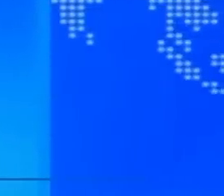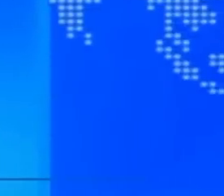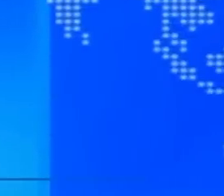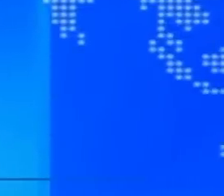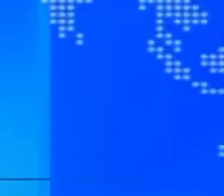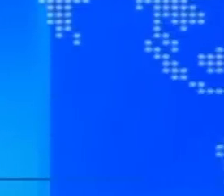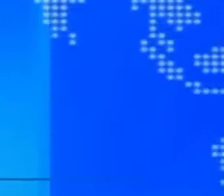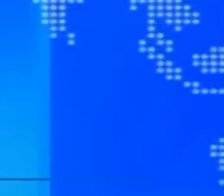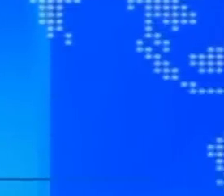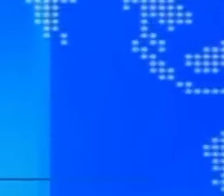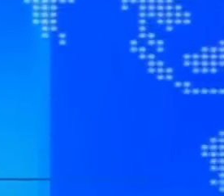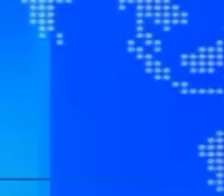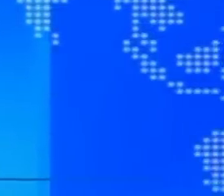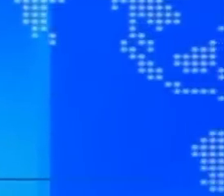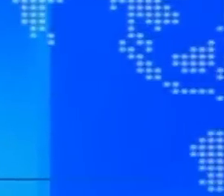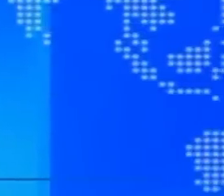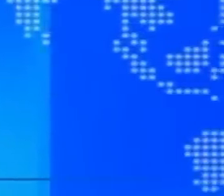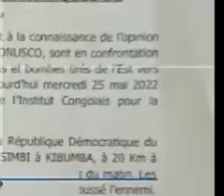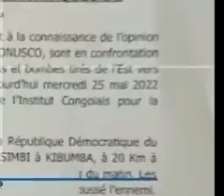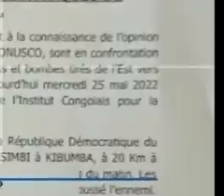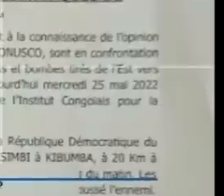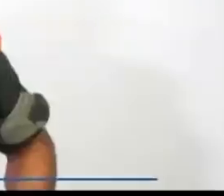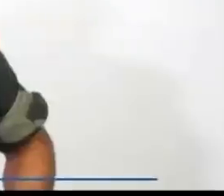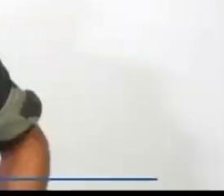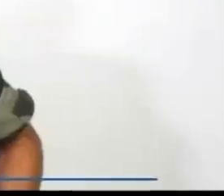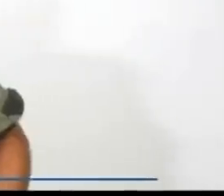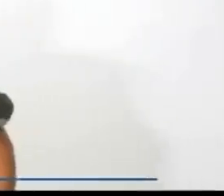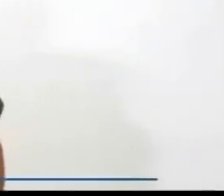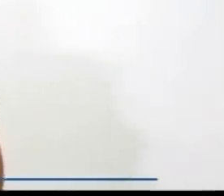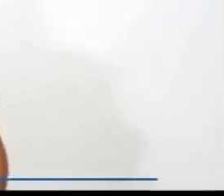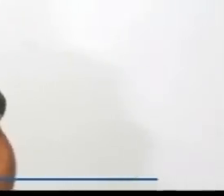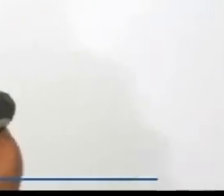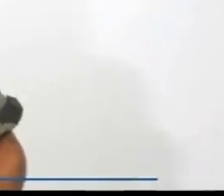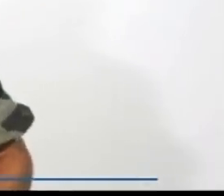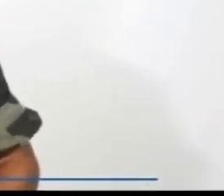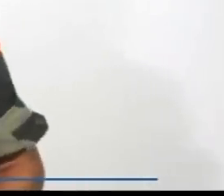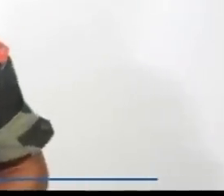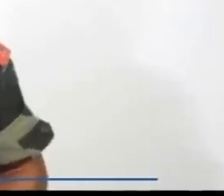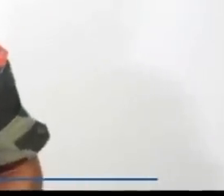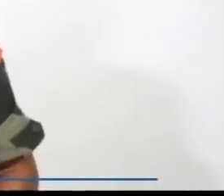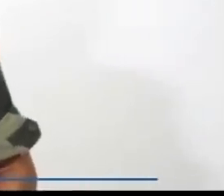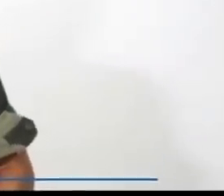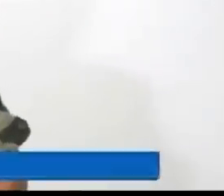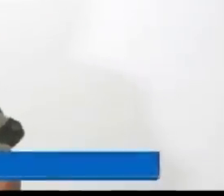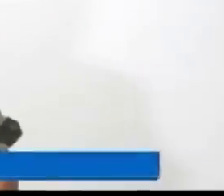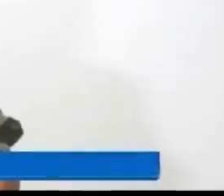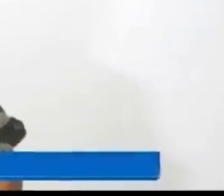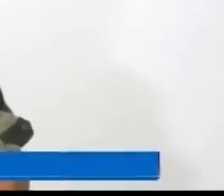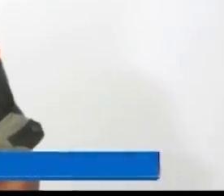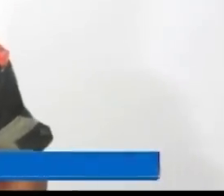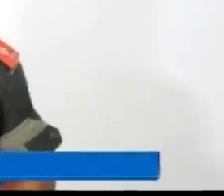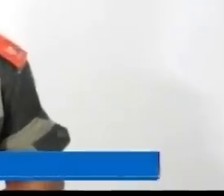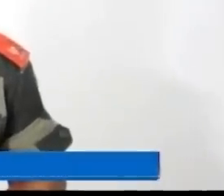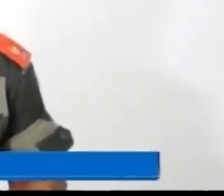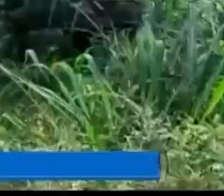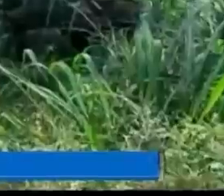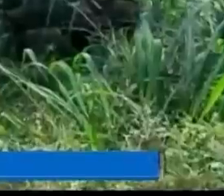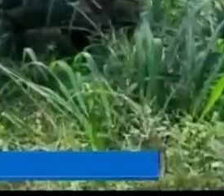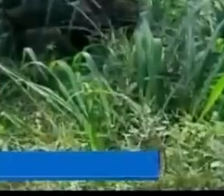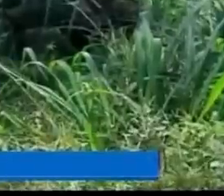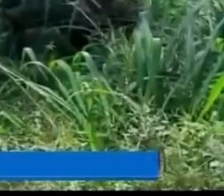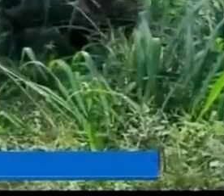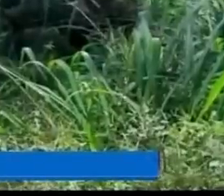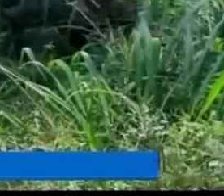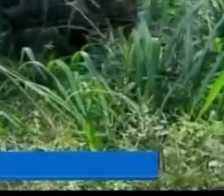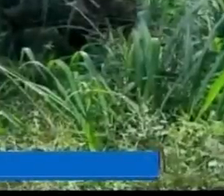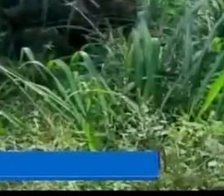du M23. Les combats ont eu lieu à 20 km à l'est de Goma la nuit de lundi à mardi. Dans sa fuite, l'ennemi a